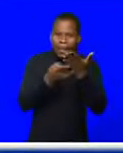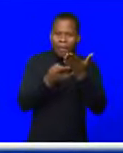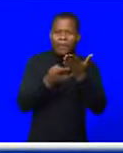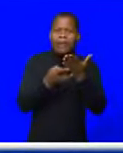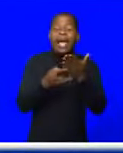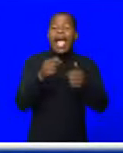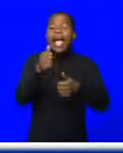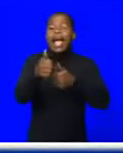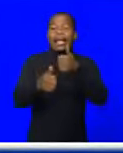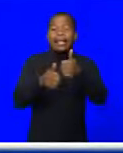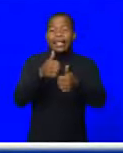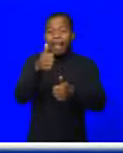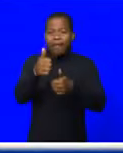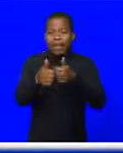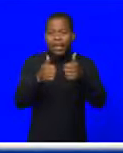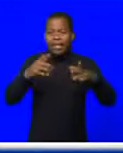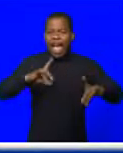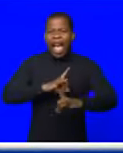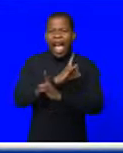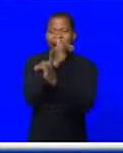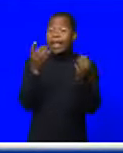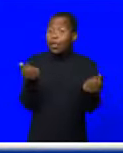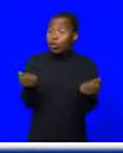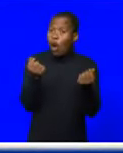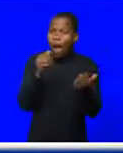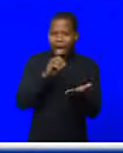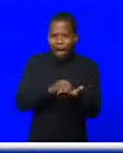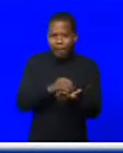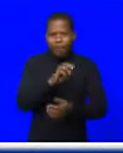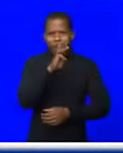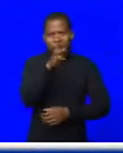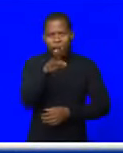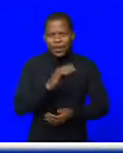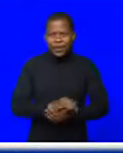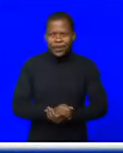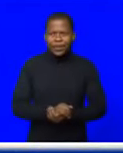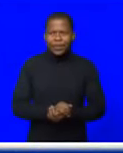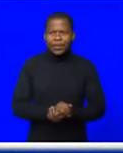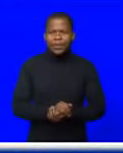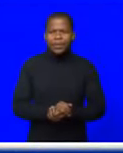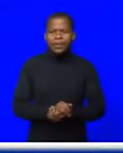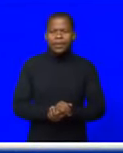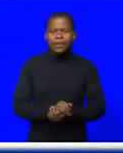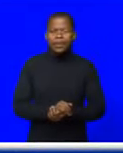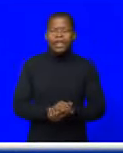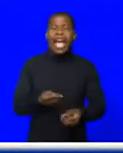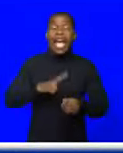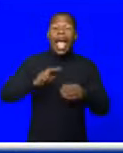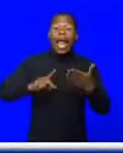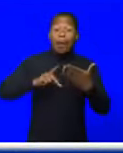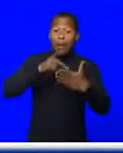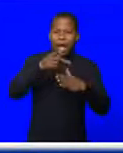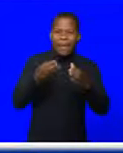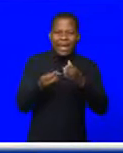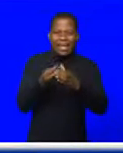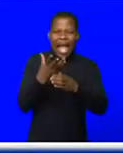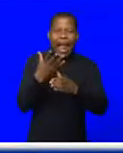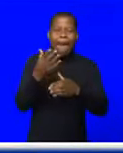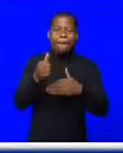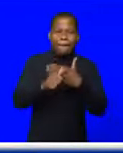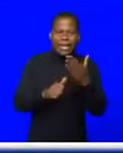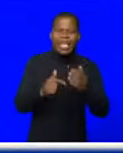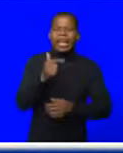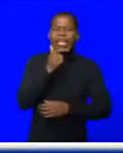nelisetulu i-Health System Strengthening for Human Capital Development Project. lohlelo lwaqala ngenyanga yengongoni ngeminyaka